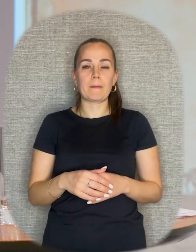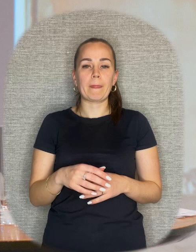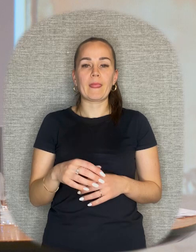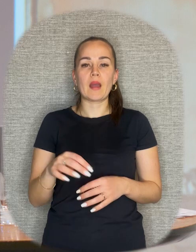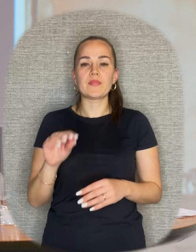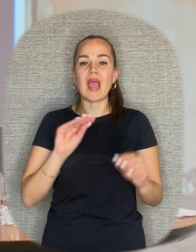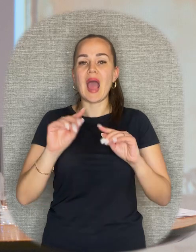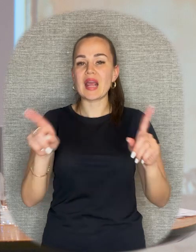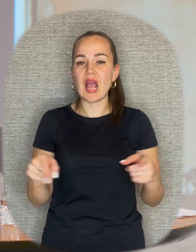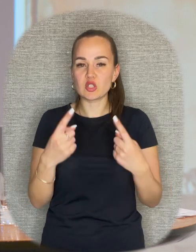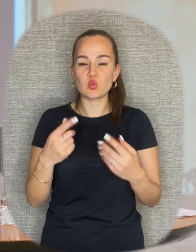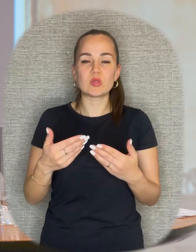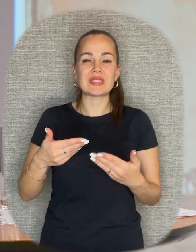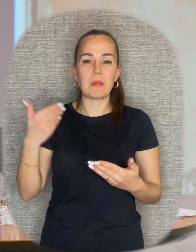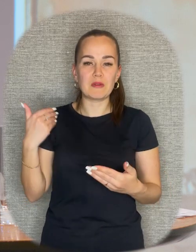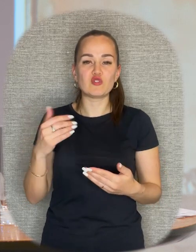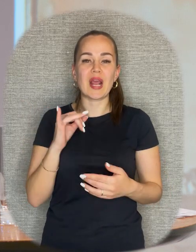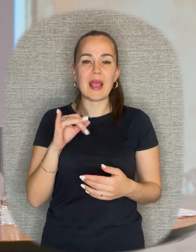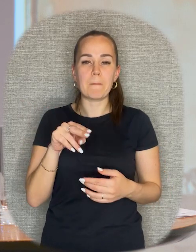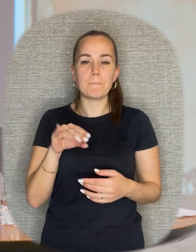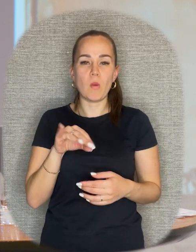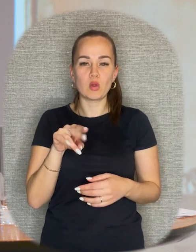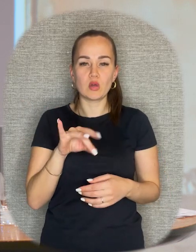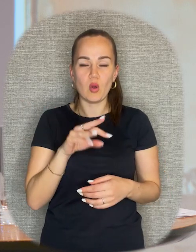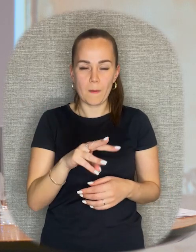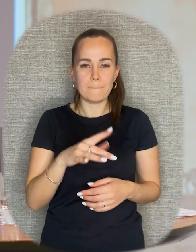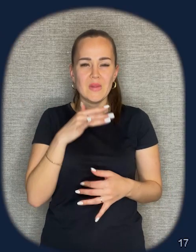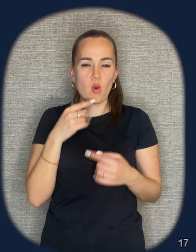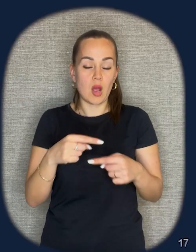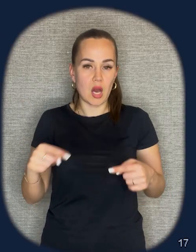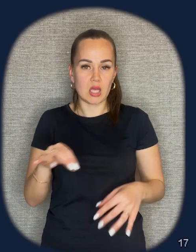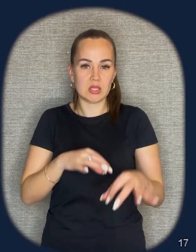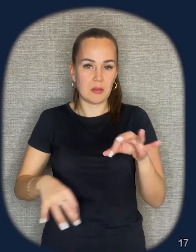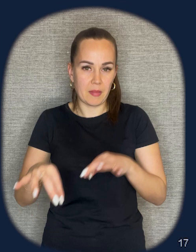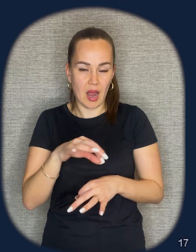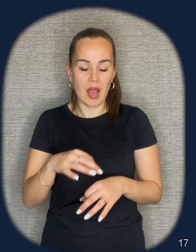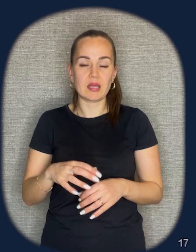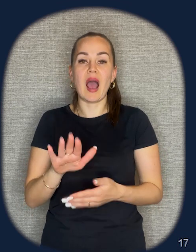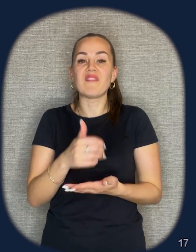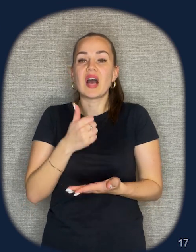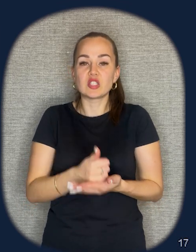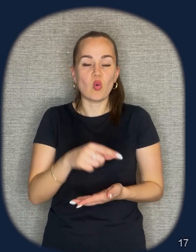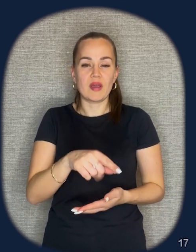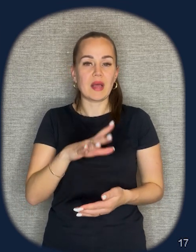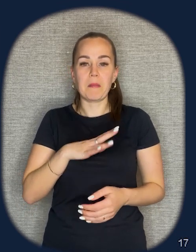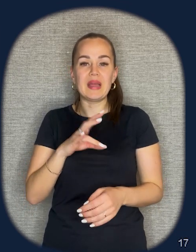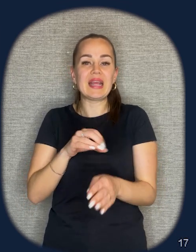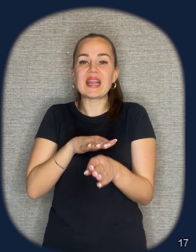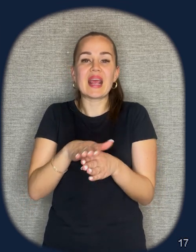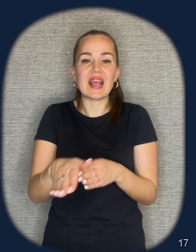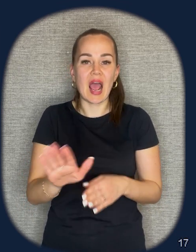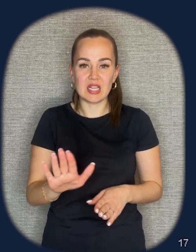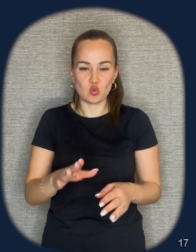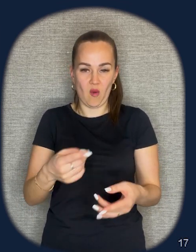Охтинский мост реконструкцию территории бывшего ипподрома и многие другие проекты в основе некоторых проектов реконструкции лежали